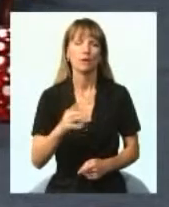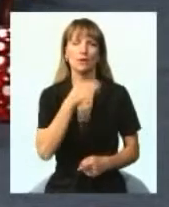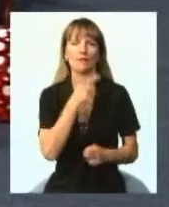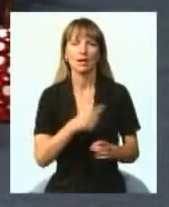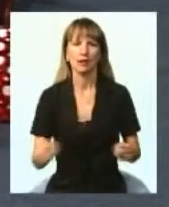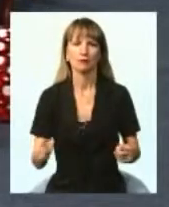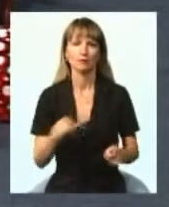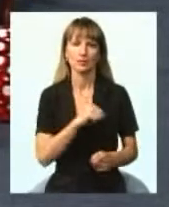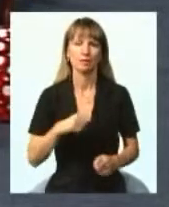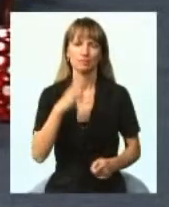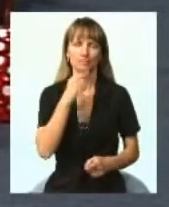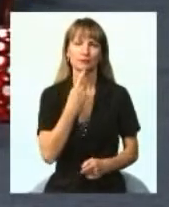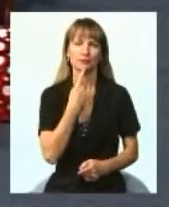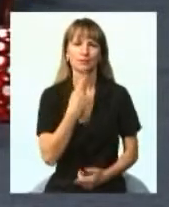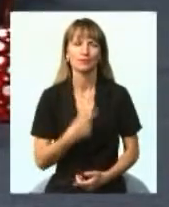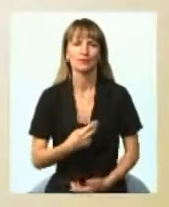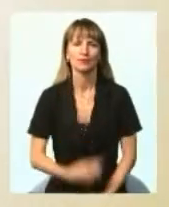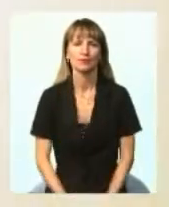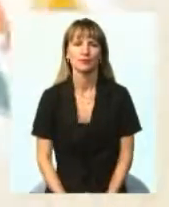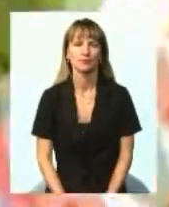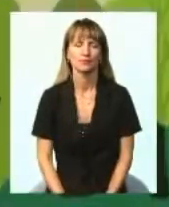Тож дивимось наш сюжет.